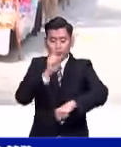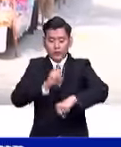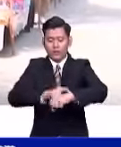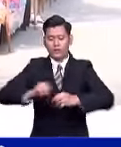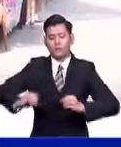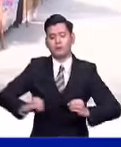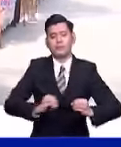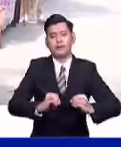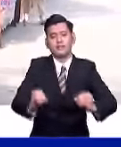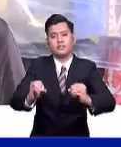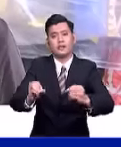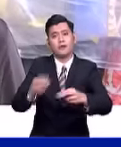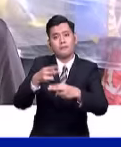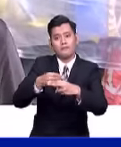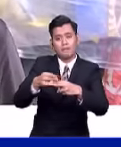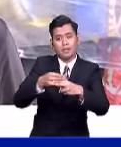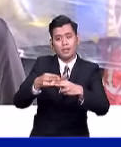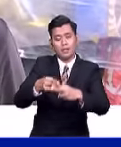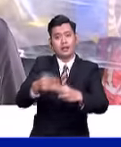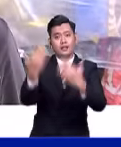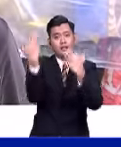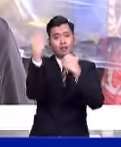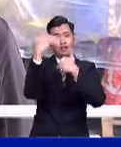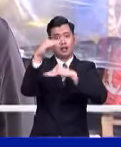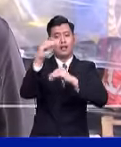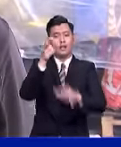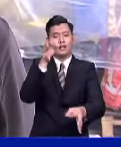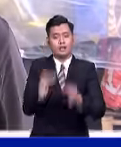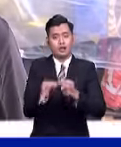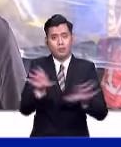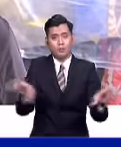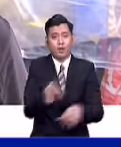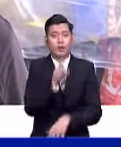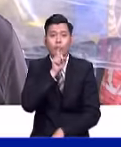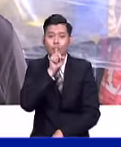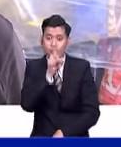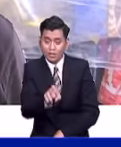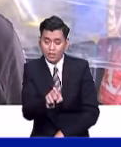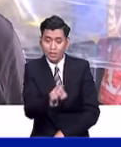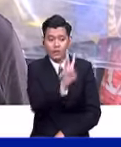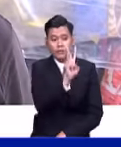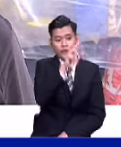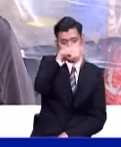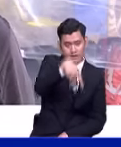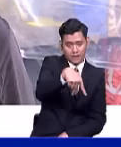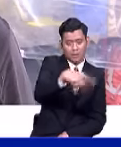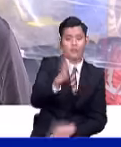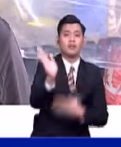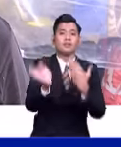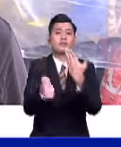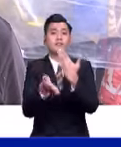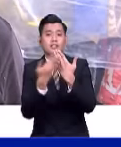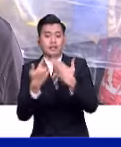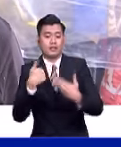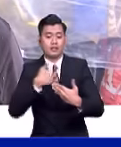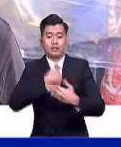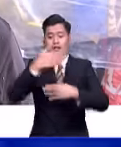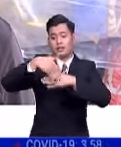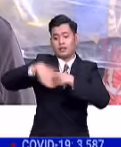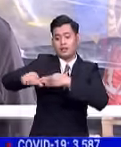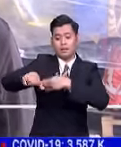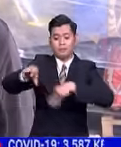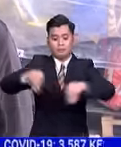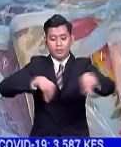telah dipendekkan. Kalau orang buat tepahan daripada order melalui WhatsApp ke atau segala ke, senang kita nak hantarlah. Mana pergerakan tu